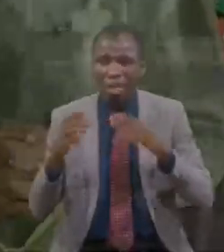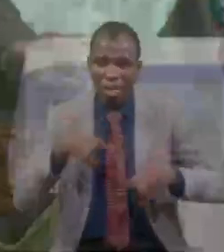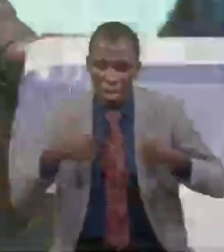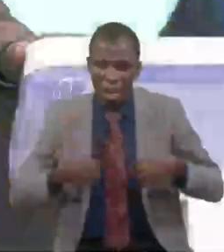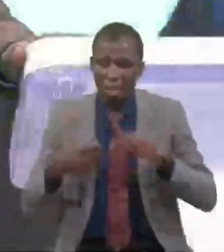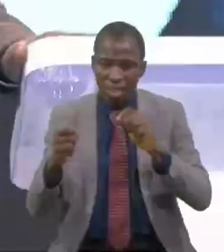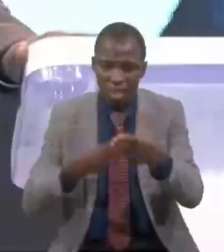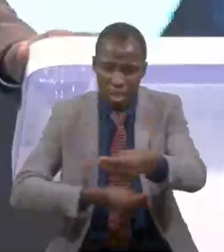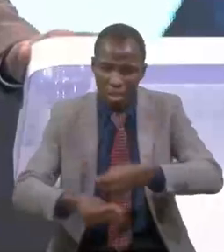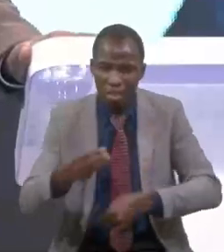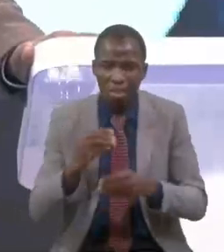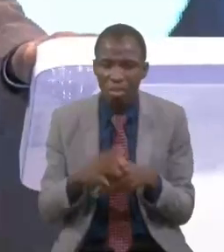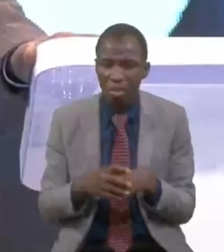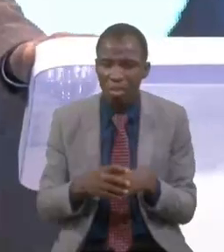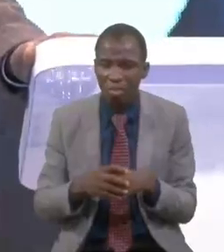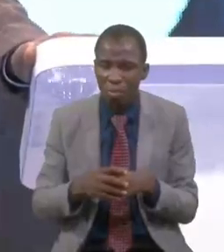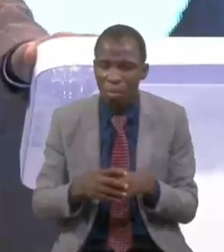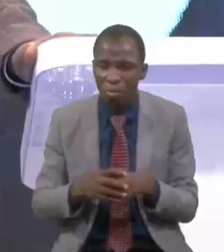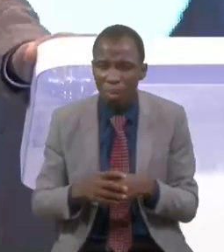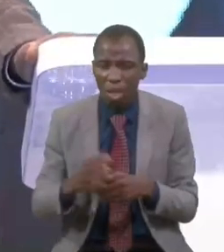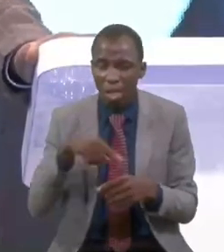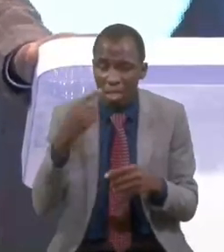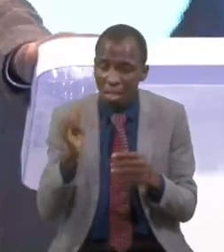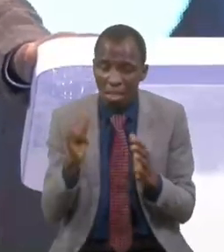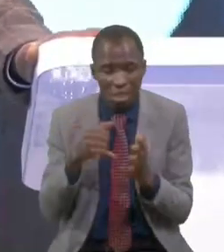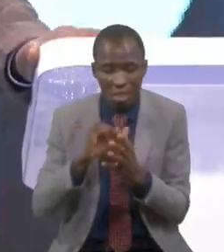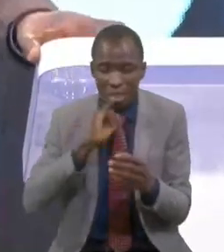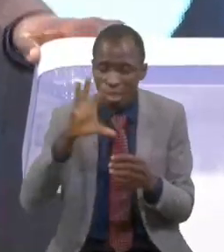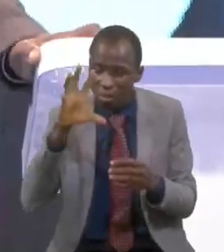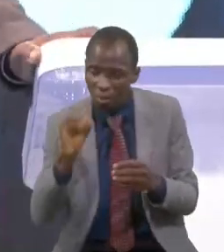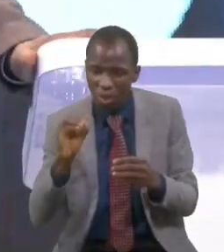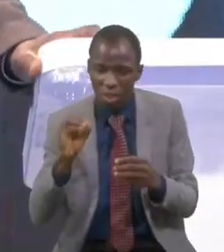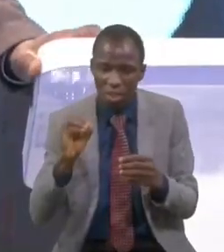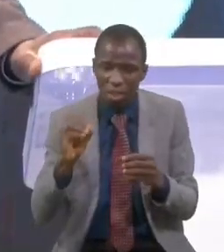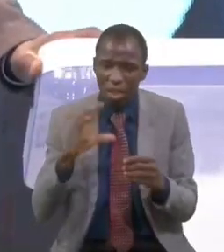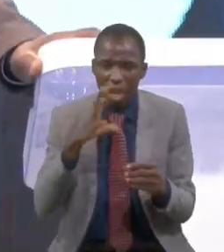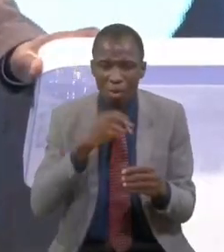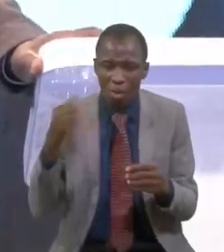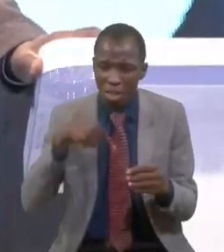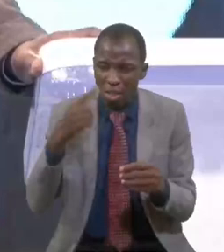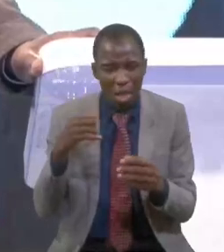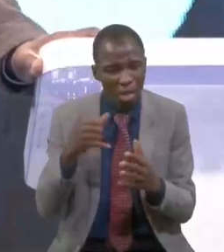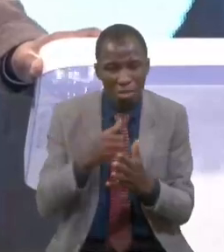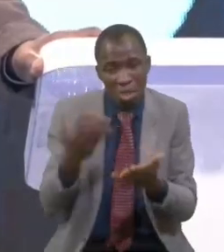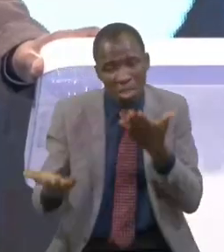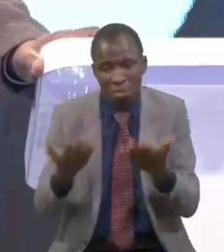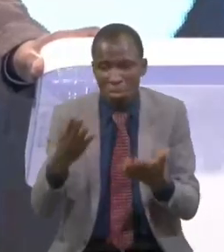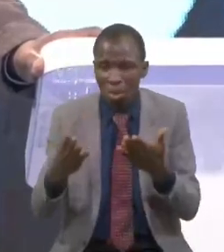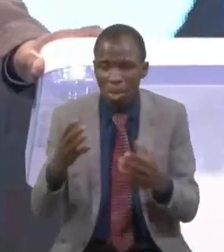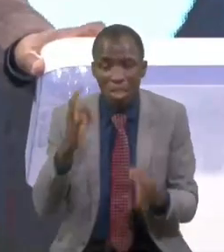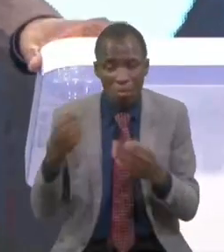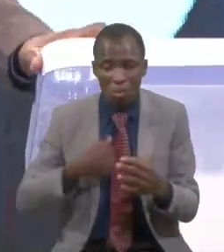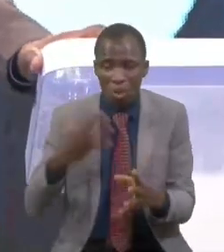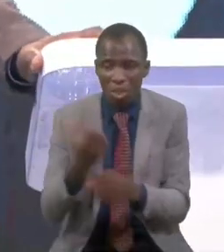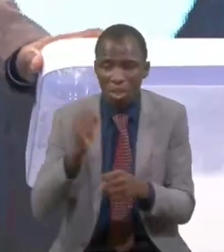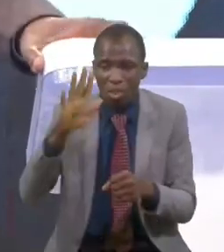au fait homme vous aurez une assurance de F50 vous aurez un